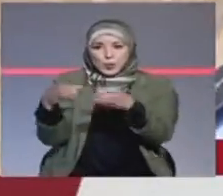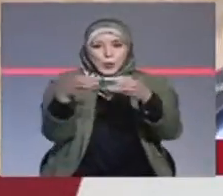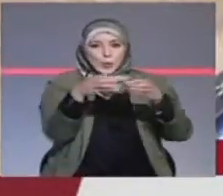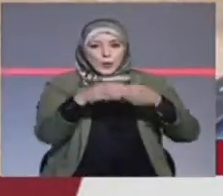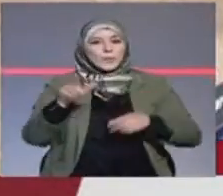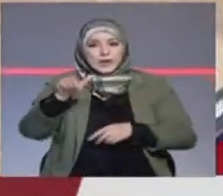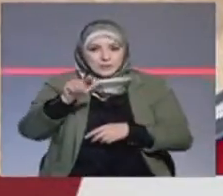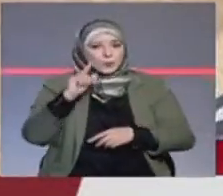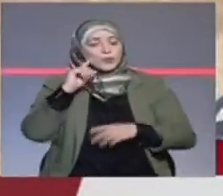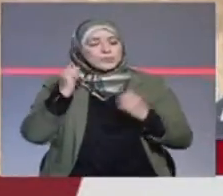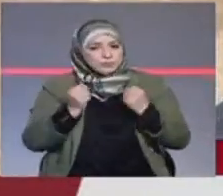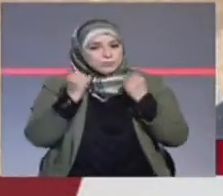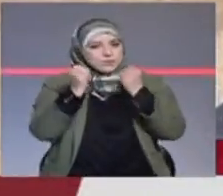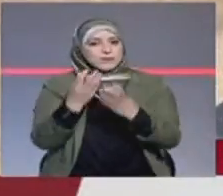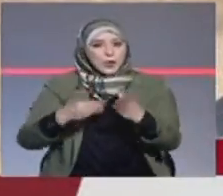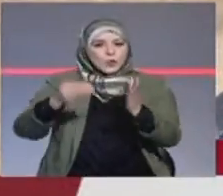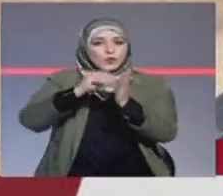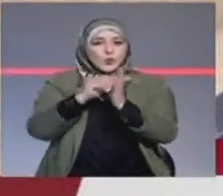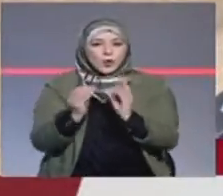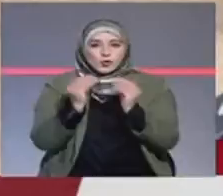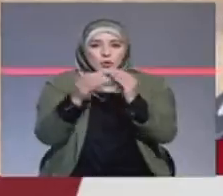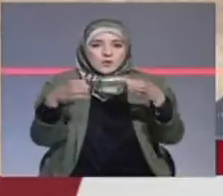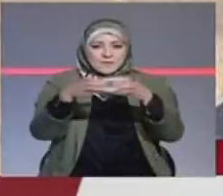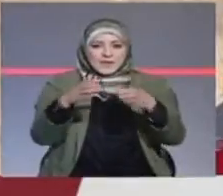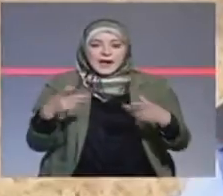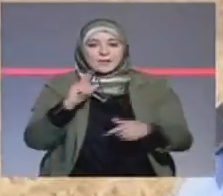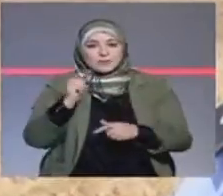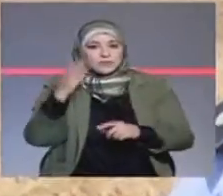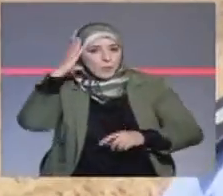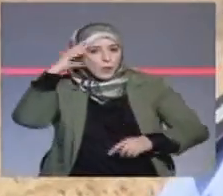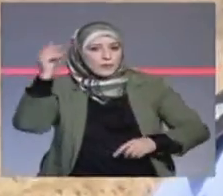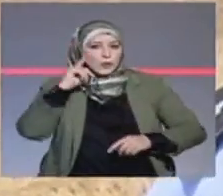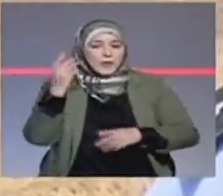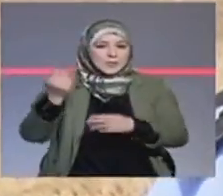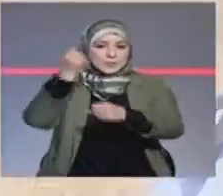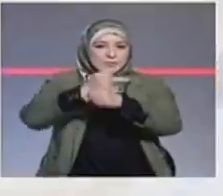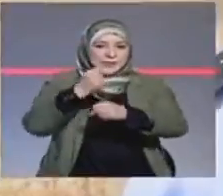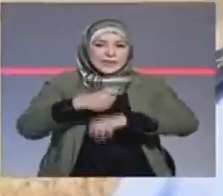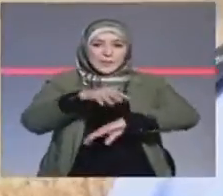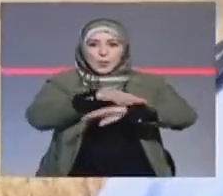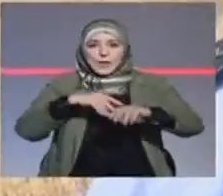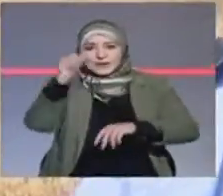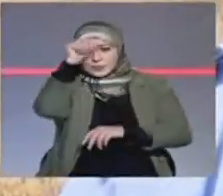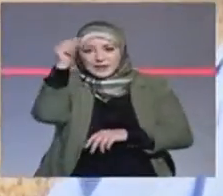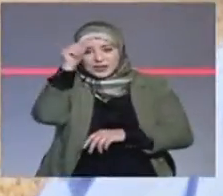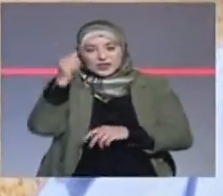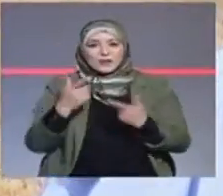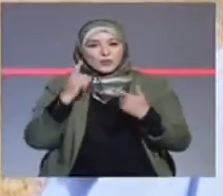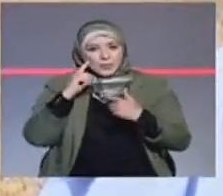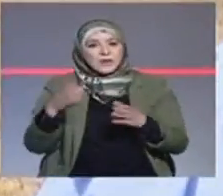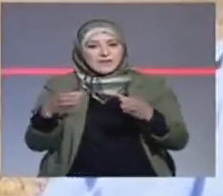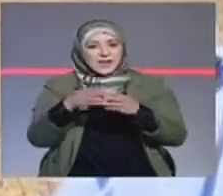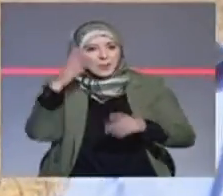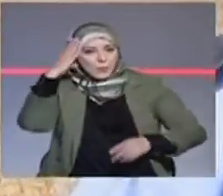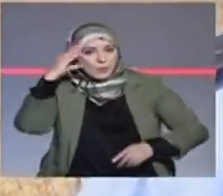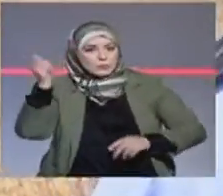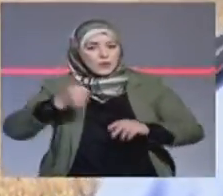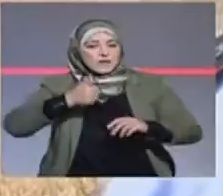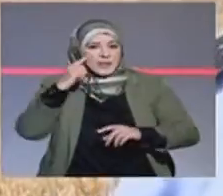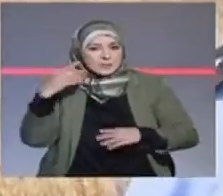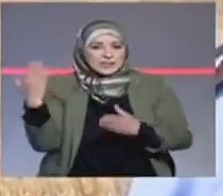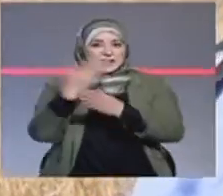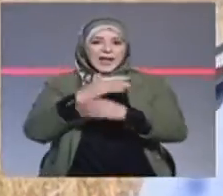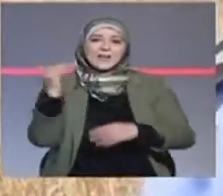الموجودة تم تعزيزها بفرق متقدمة. الفرق هذه تم تركيزها بولاية جندوبة، فرق متقدمة باش تحاول تدخل بأكثر